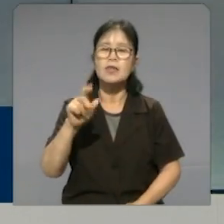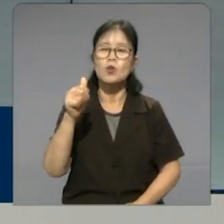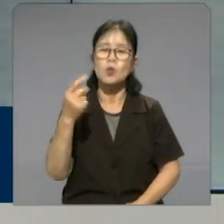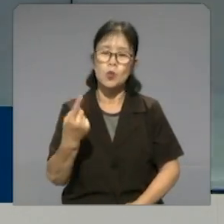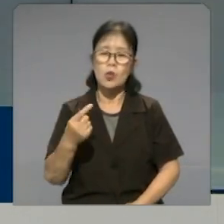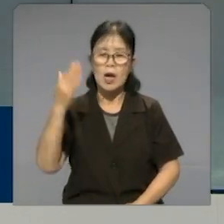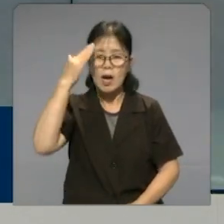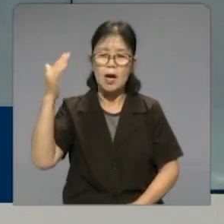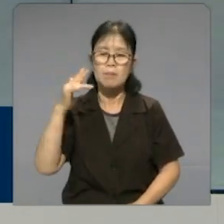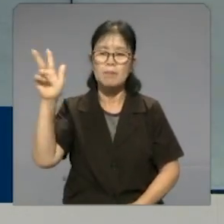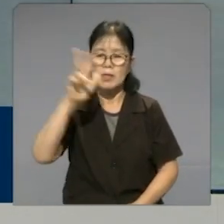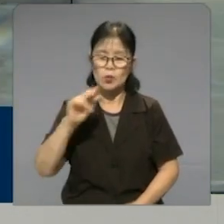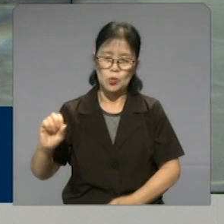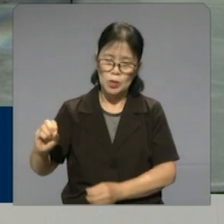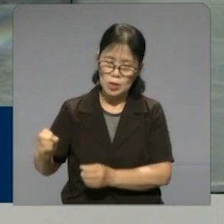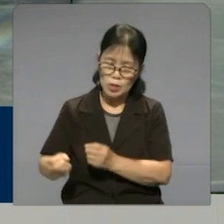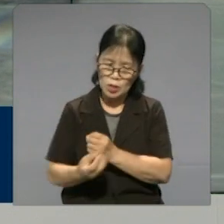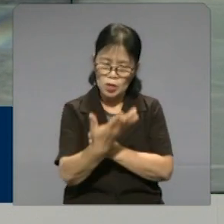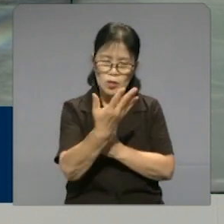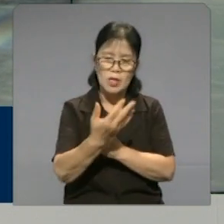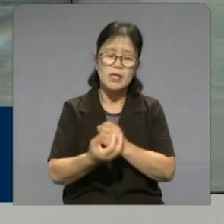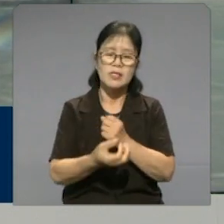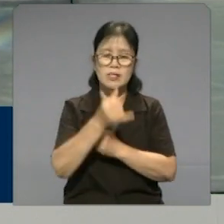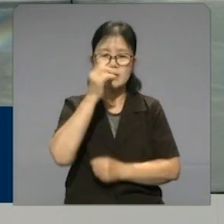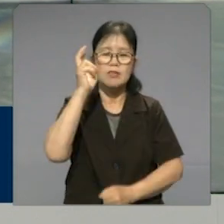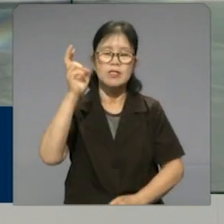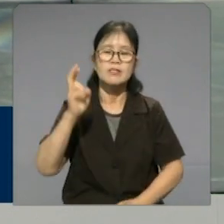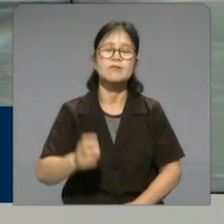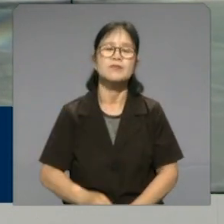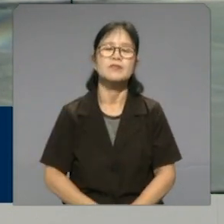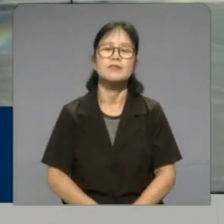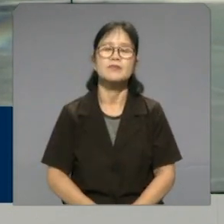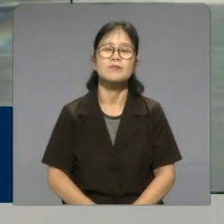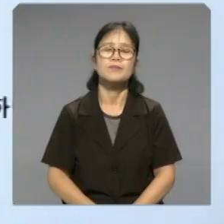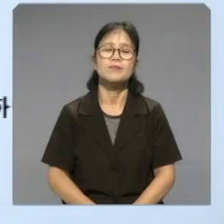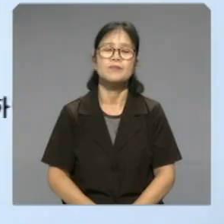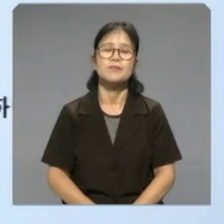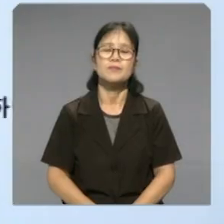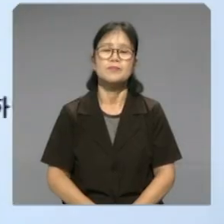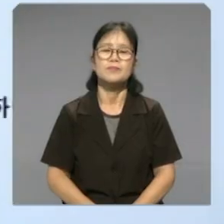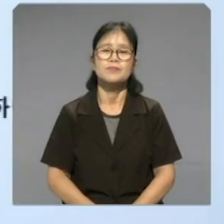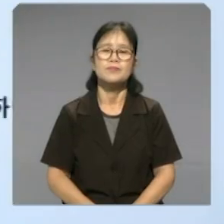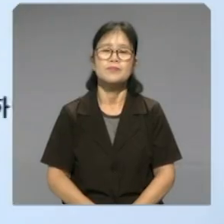한반도에 영향을 줄 가능성이 나오고 있습니다. 백소민 기자입니다.